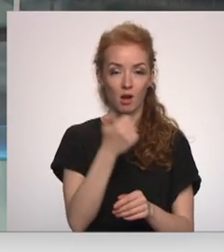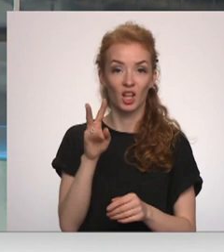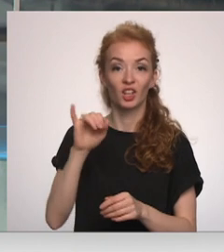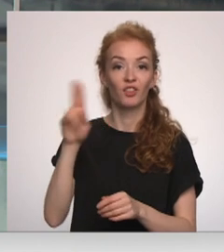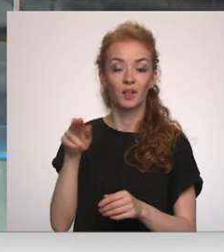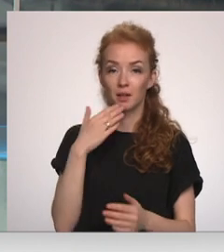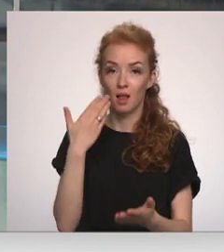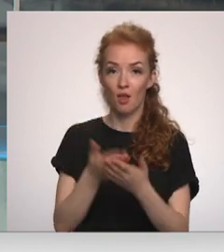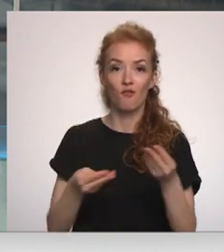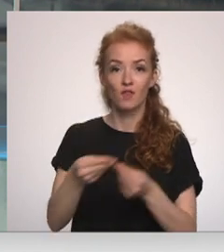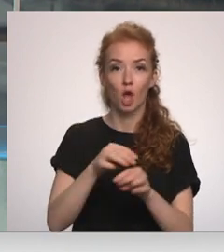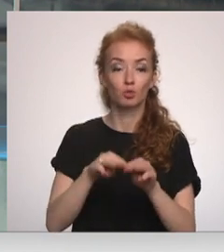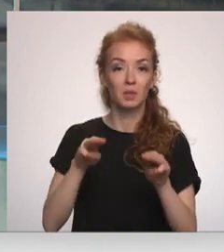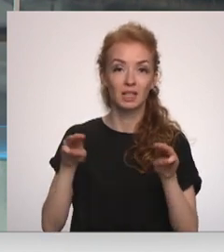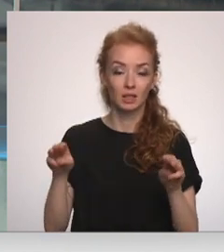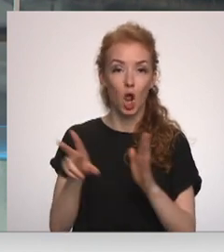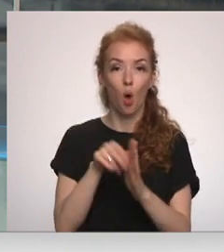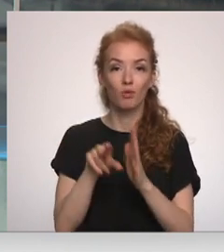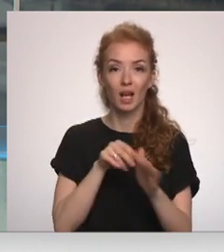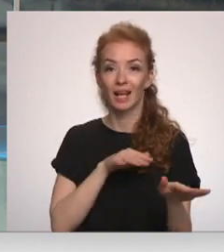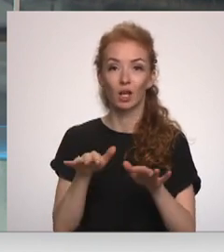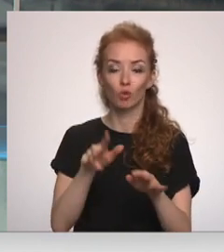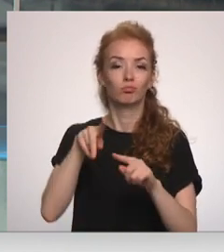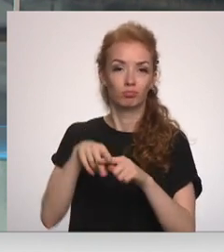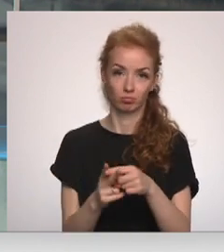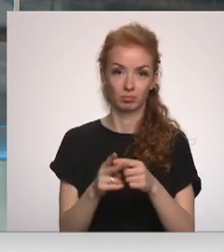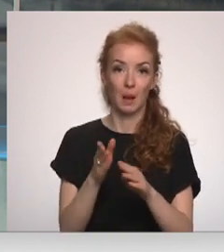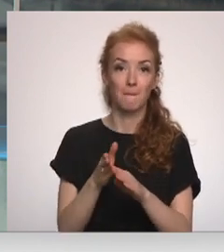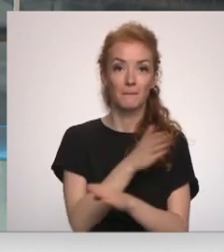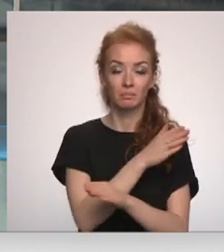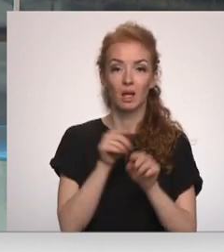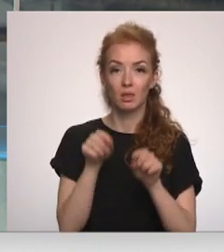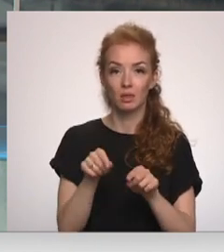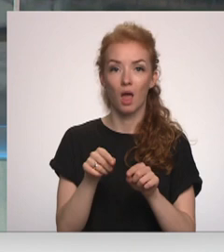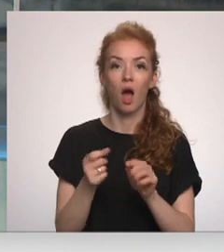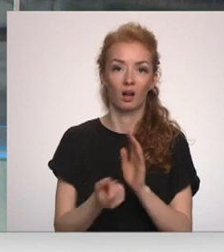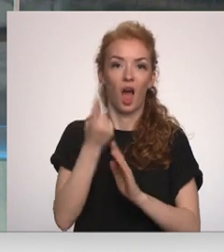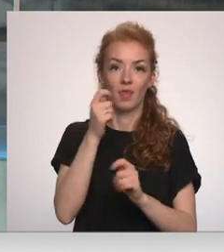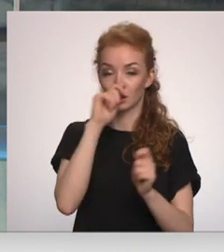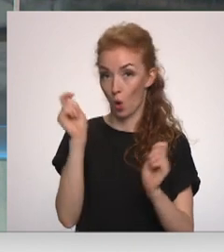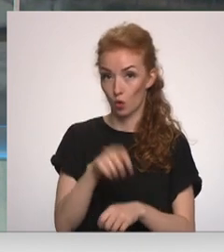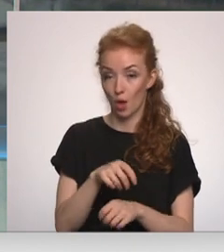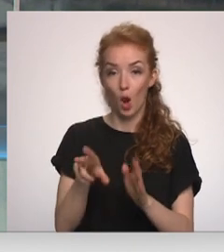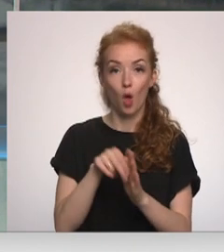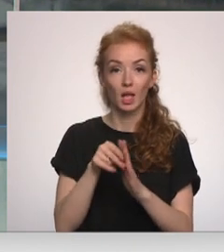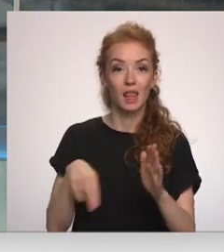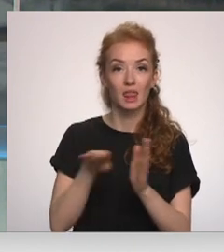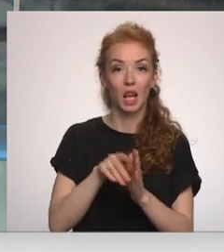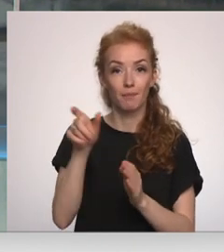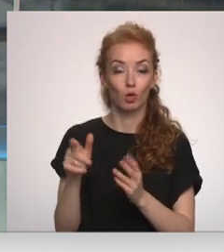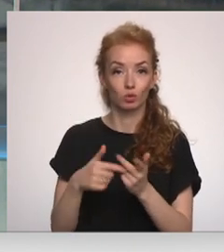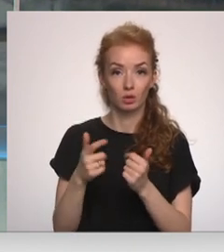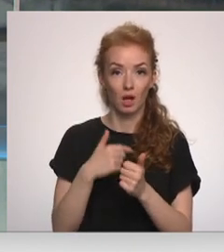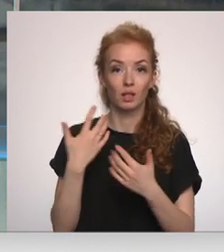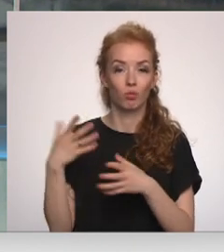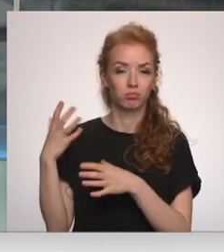dienests ieteicis Finanšu ministrijai loterijas rīkošanu pārtraukt, pirms tā nav sākusi nest zaudējumus. Loterijas dalībnieku skaits ir